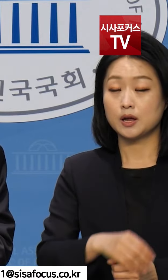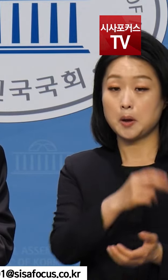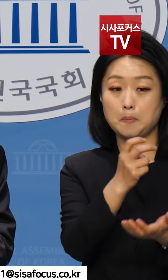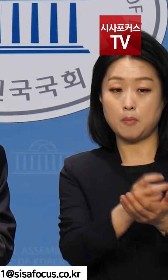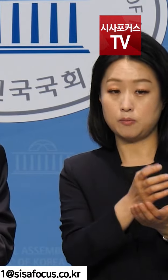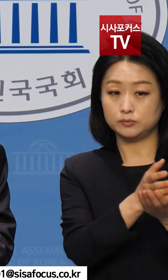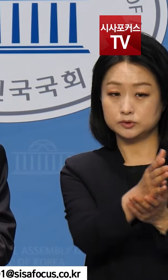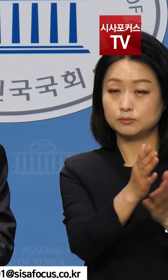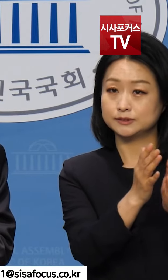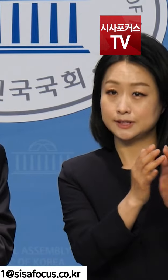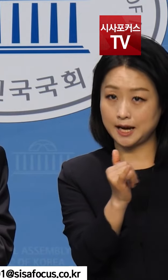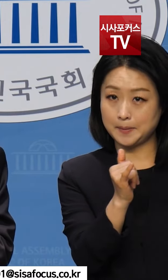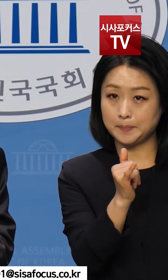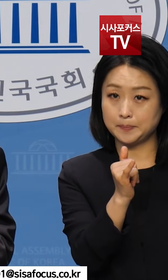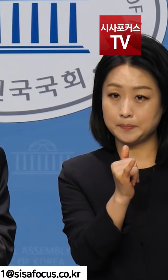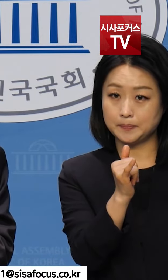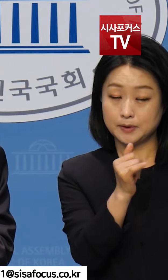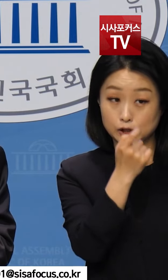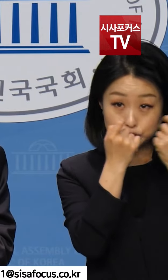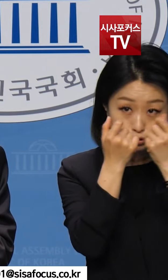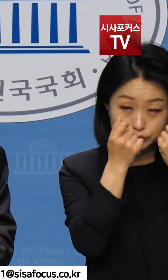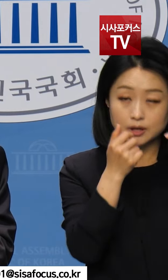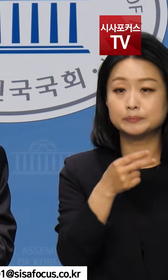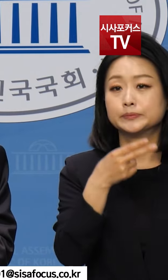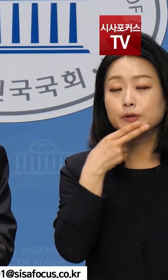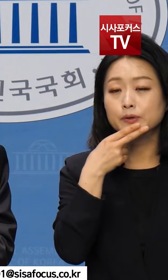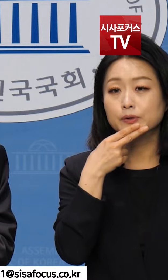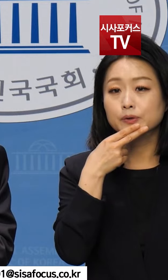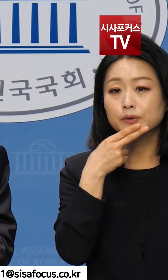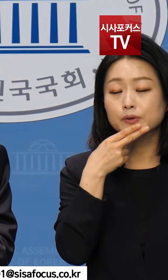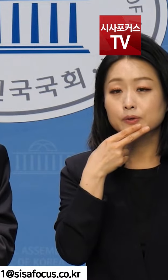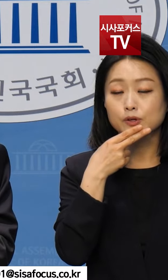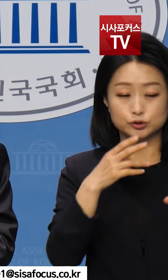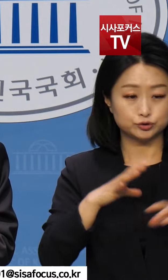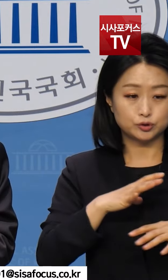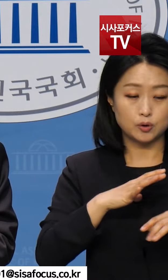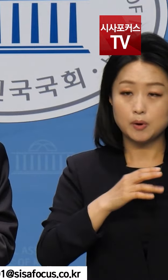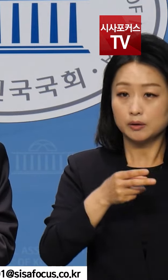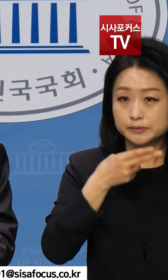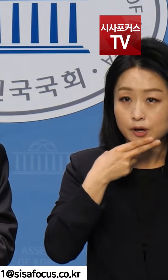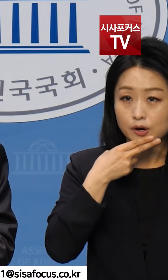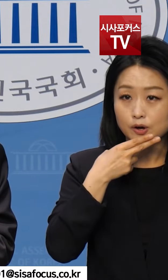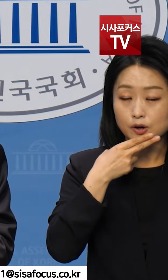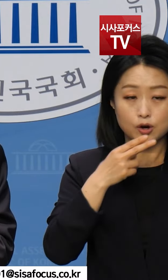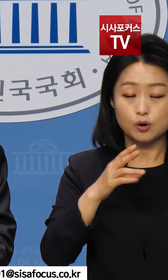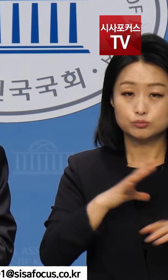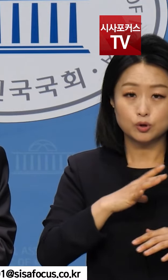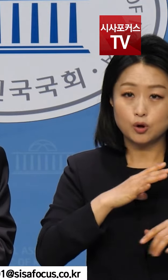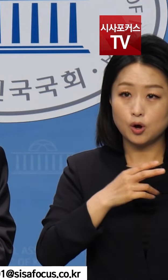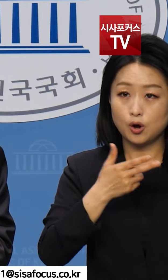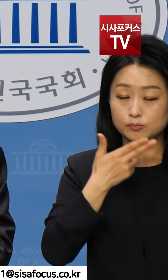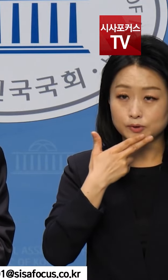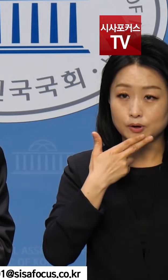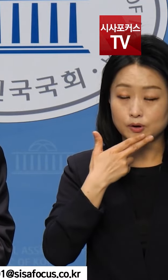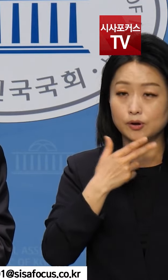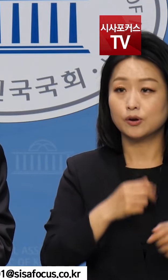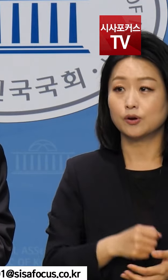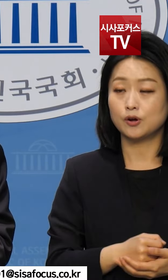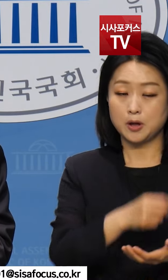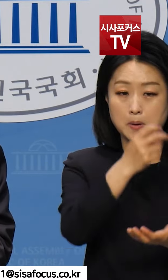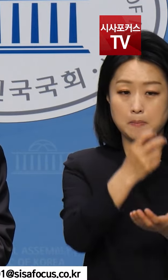법조인들이 눈치를 보지 않고 두려움 없이 법을 집행할 수